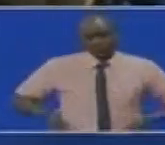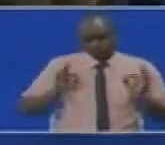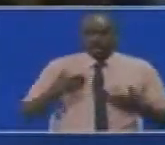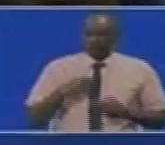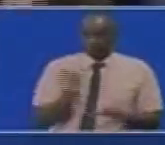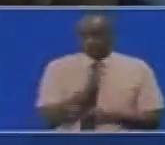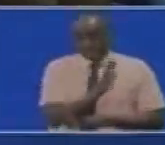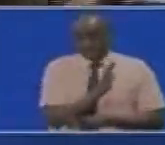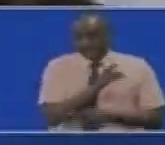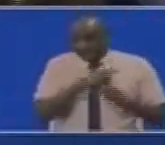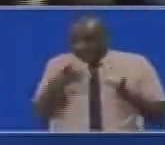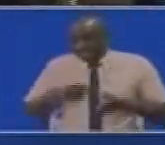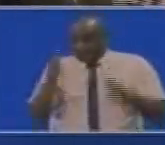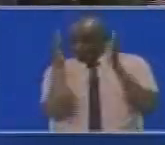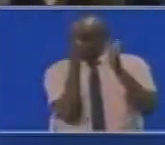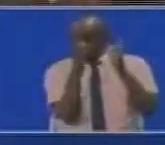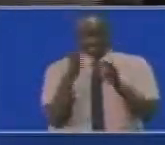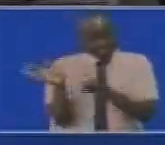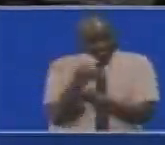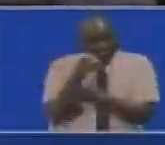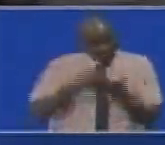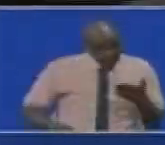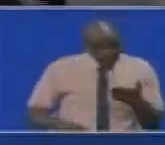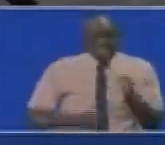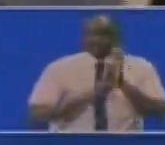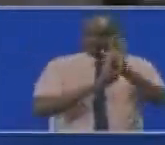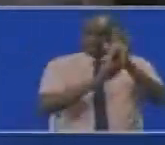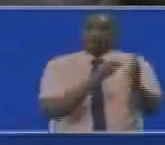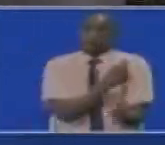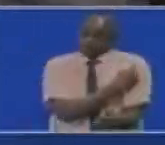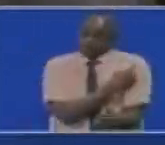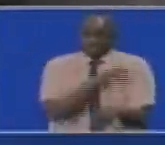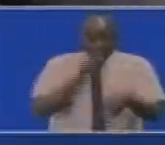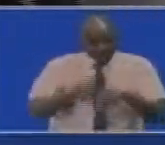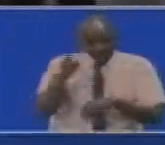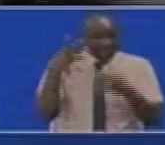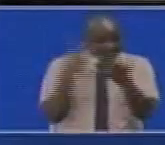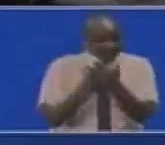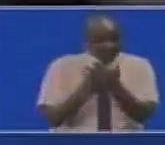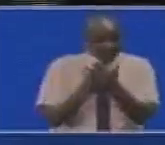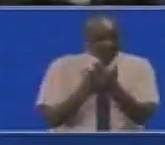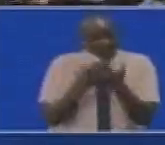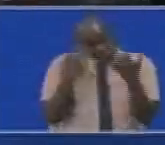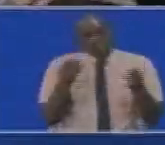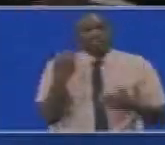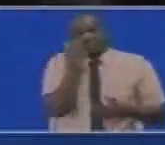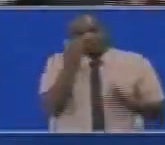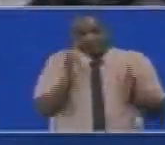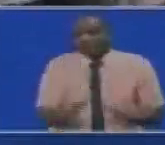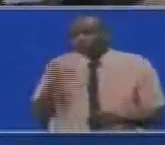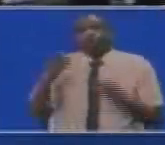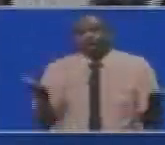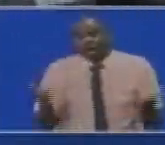Macho yote yanapoelekezwa kwenye siku ya Alhamisi wawakilishi wa madaktari watakapofikishwa kizimbani, mgonjwa atamkimbilia